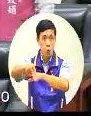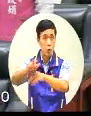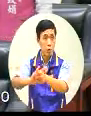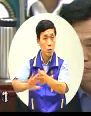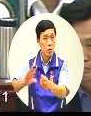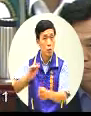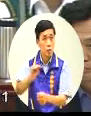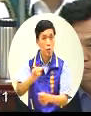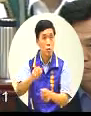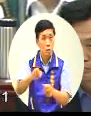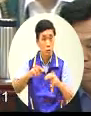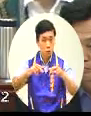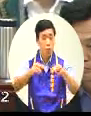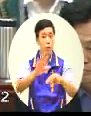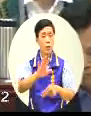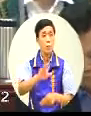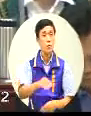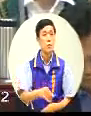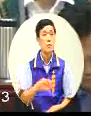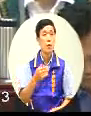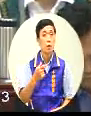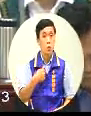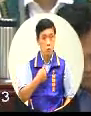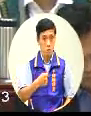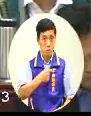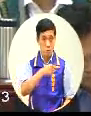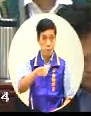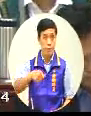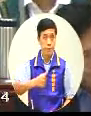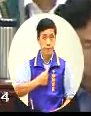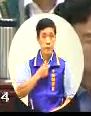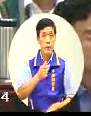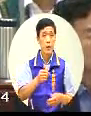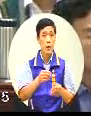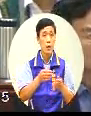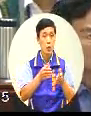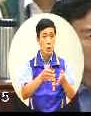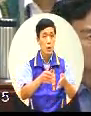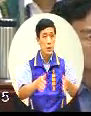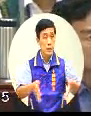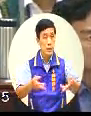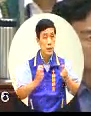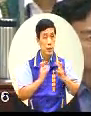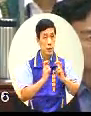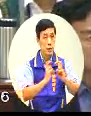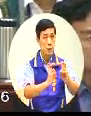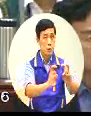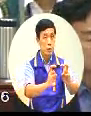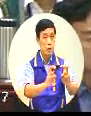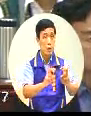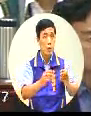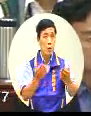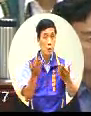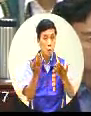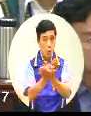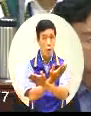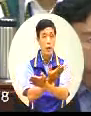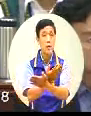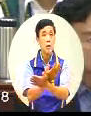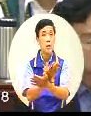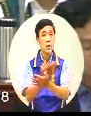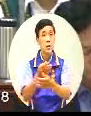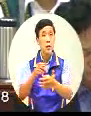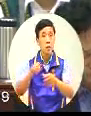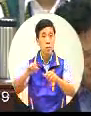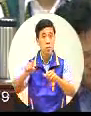有部分是调整哦。另外就是说，我们其实是用轻轨大众运输去换取私人运具的部分啊，所以不是